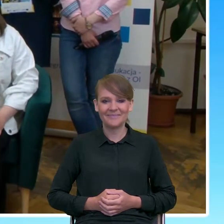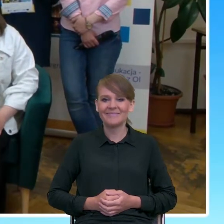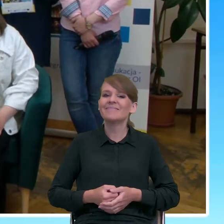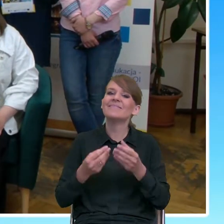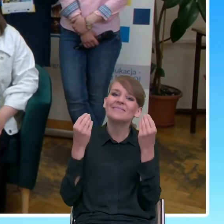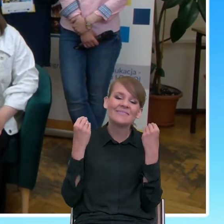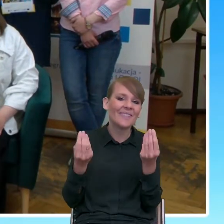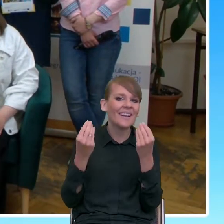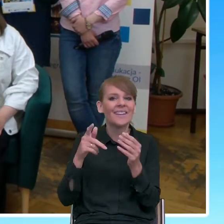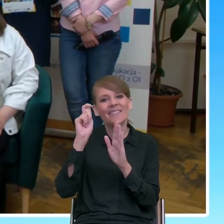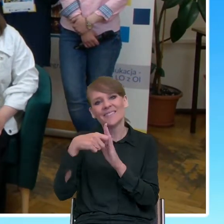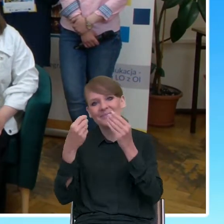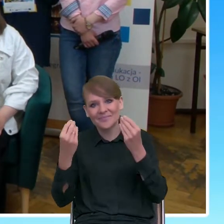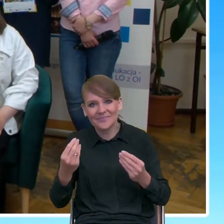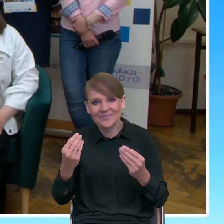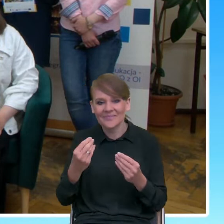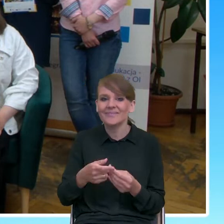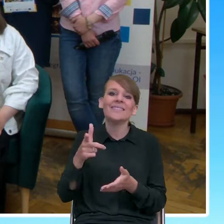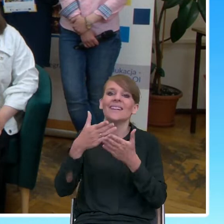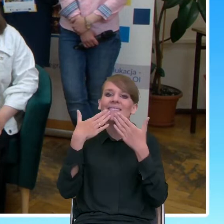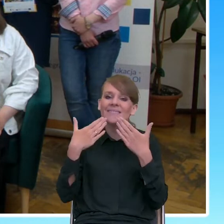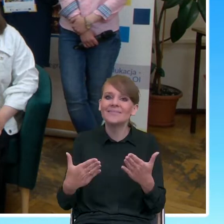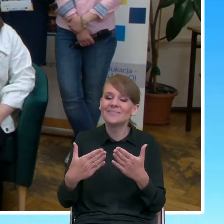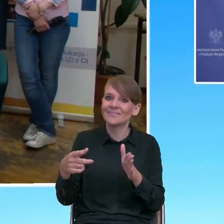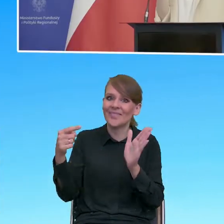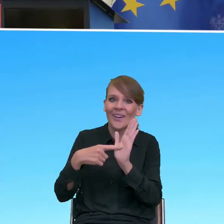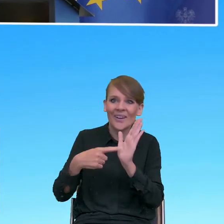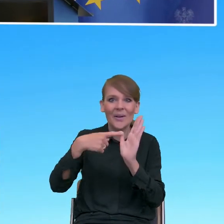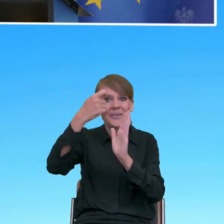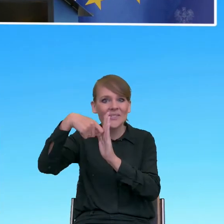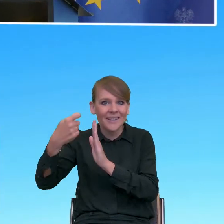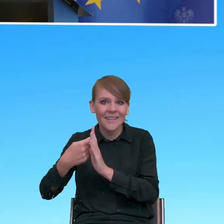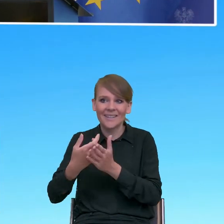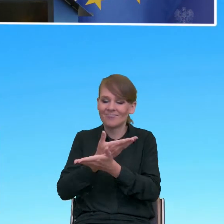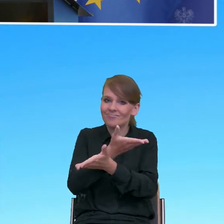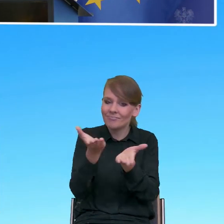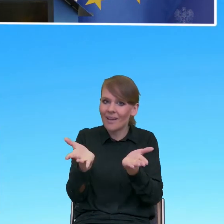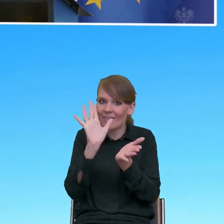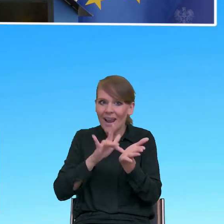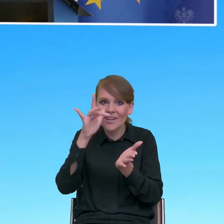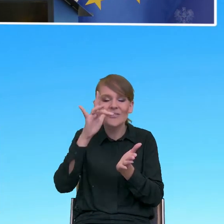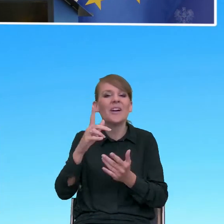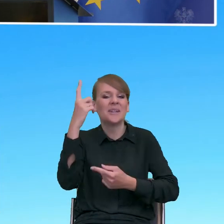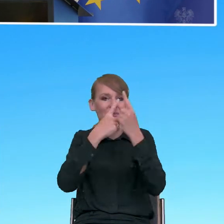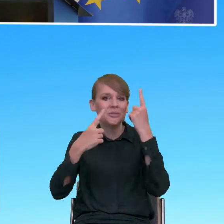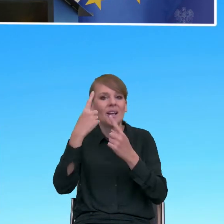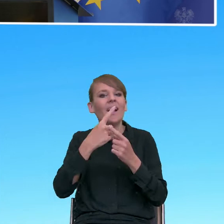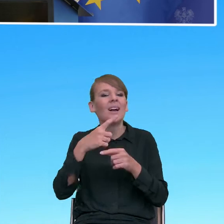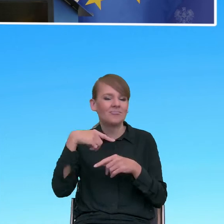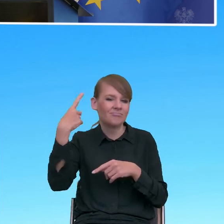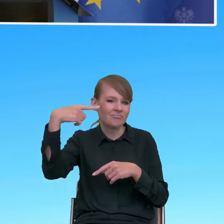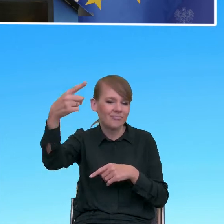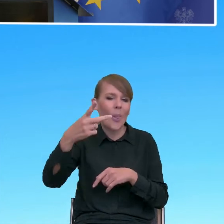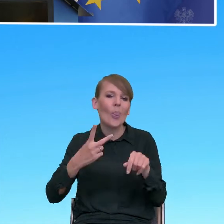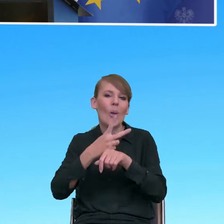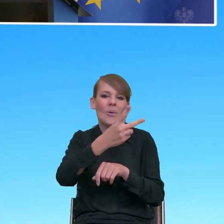Fantastycznie wam wyszło. Moi drodzy, dzięki takim materiałom i takiej waszej wrażliwości, myślę, że dostępność pewnego dnia stanie